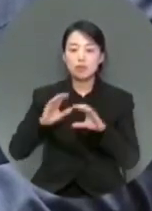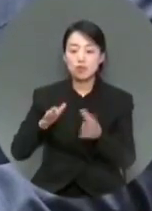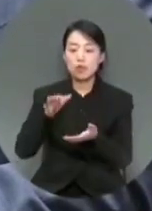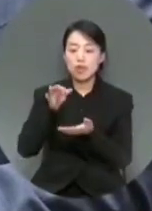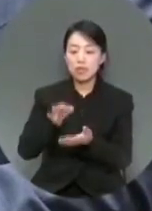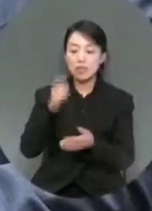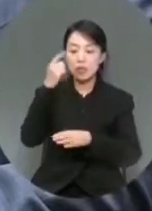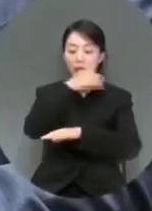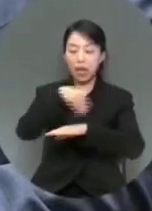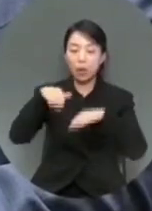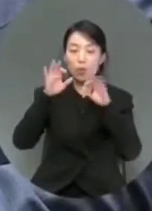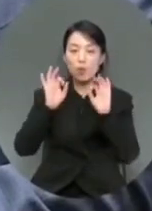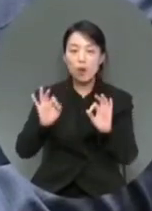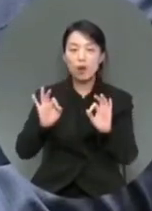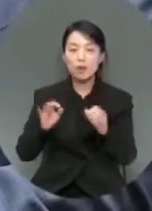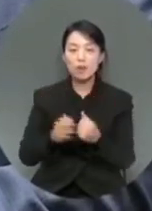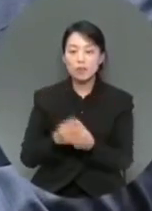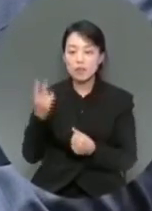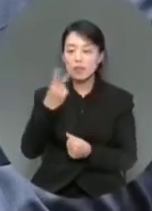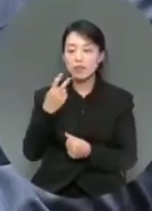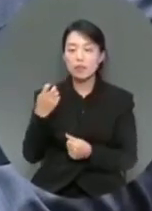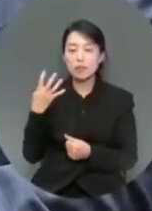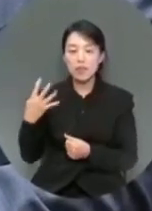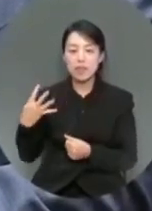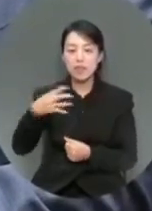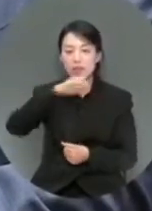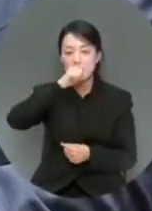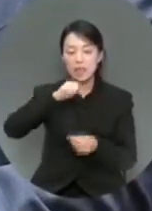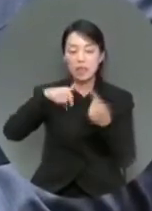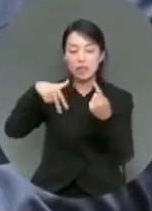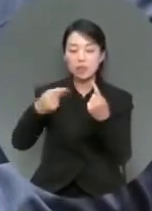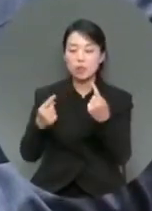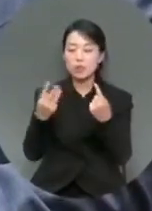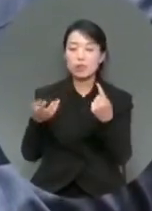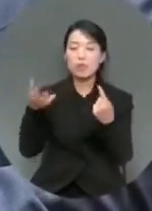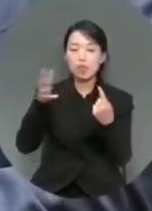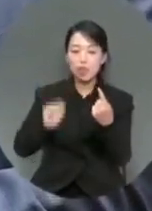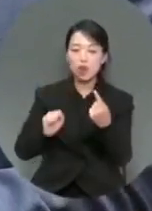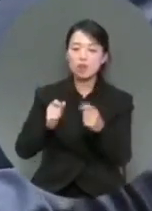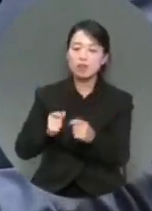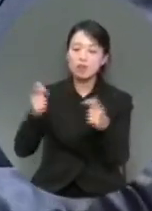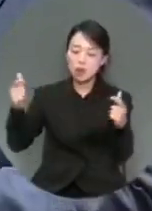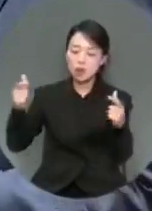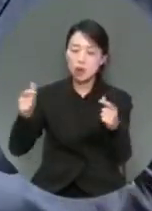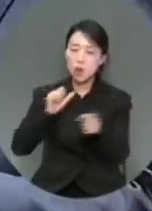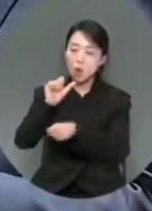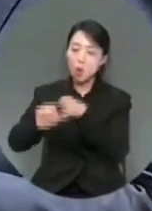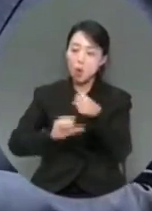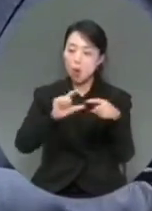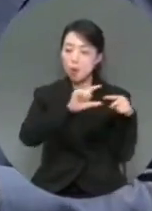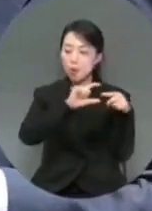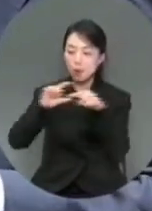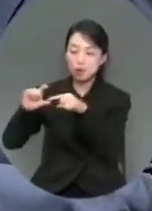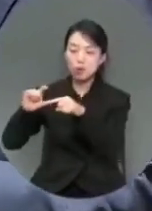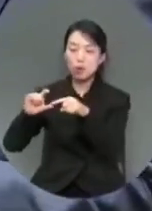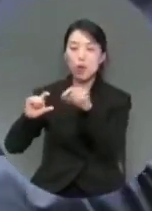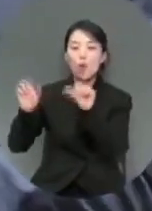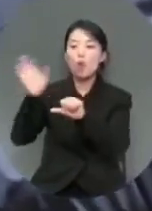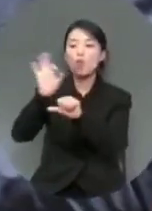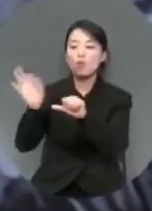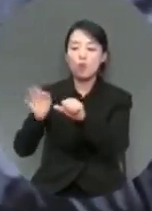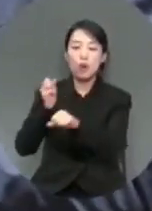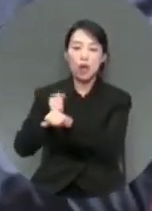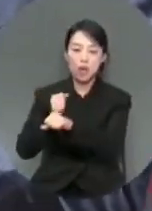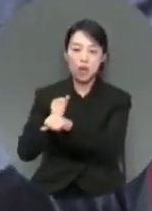보면요. 그 24년 예산에서 R&D 투자를 1조 3천으로 늘려서 5년 평균, 연 평균 5% 정도로 접근시키겠다